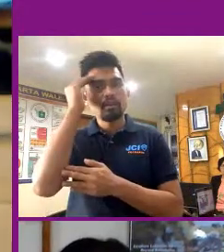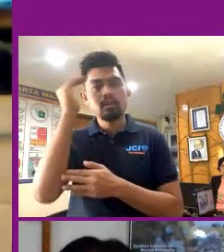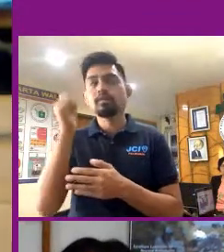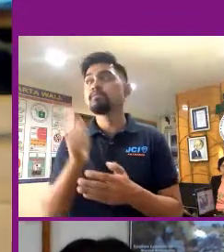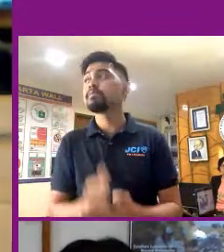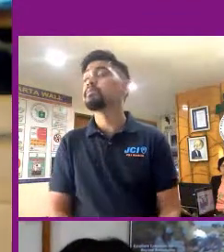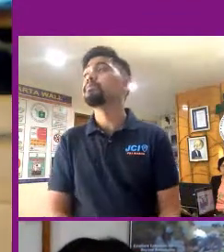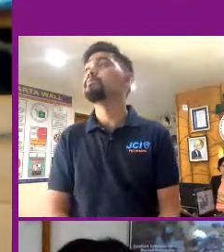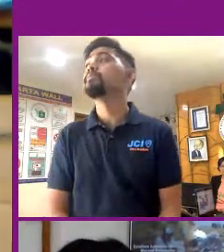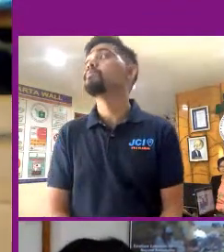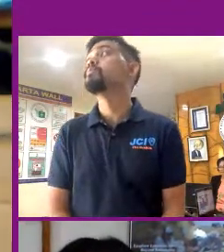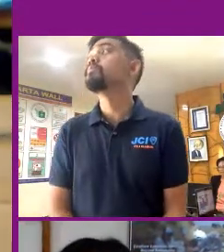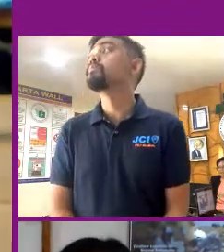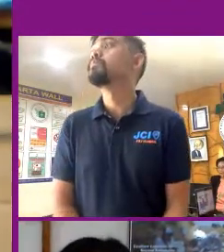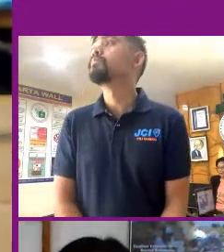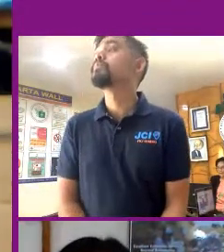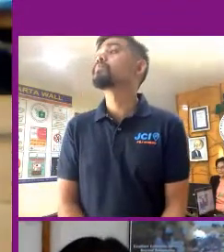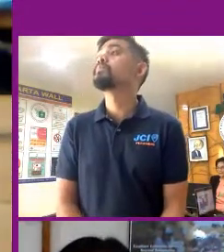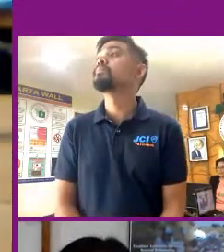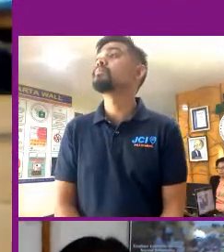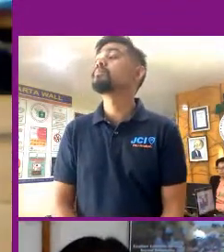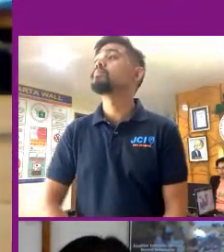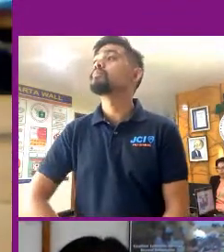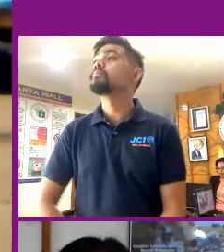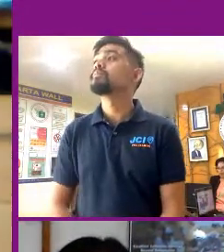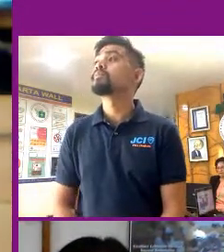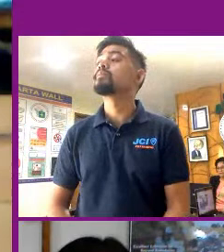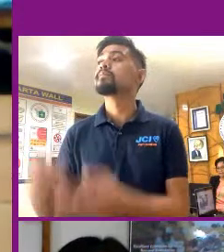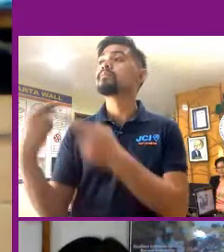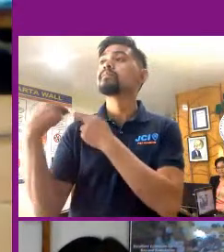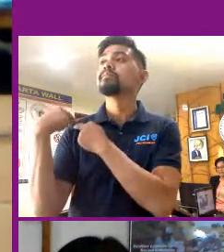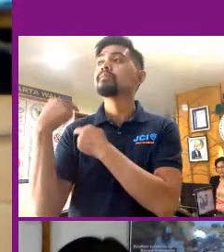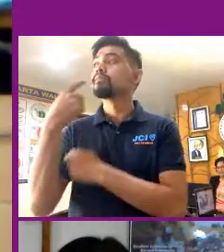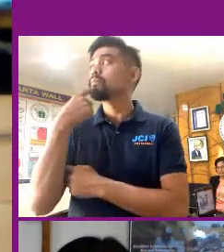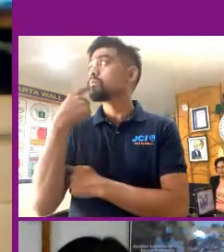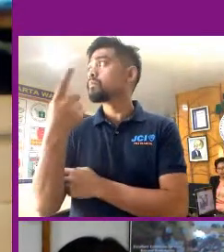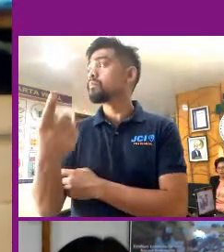are knowledgeable. Their role